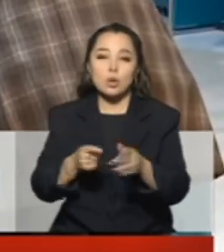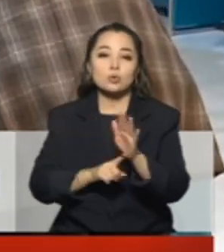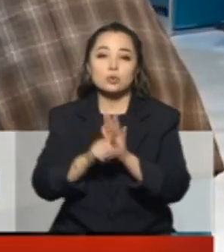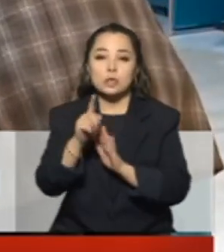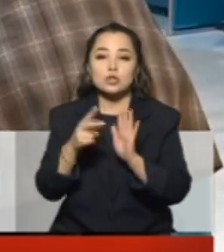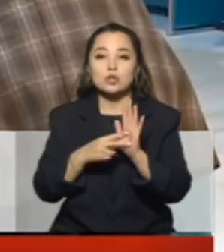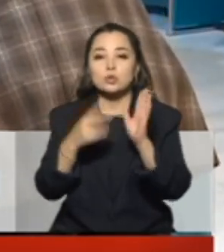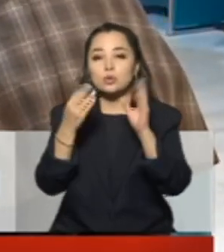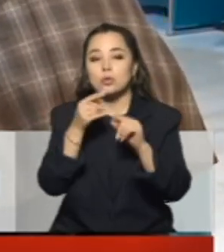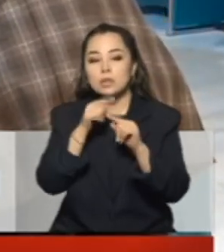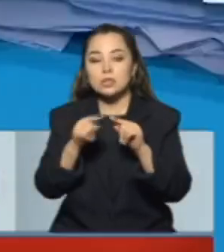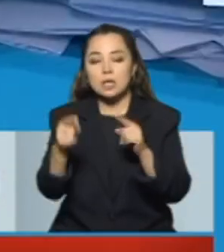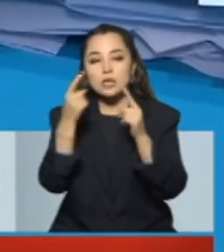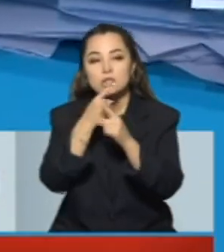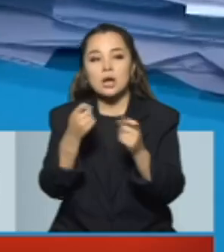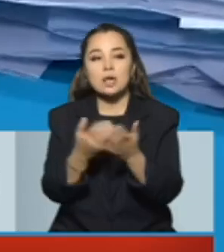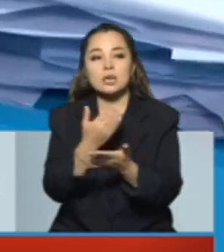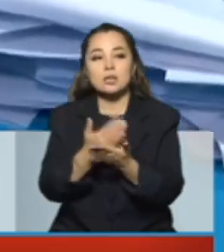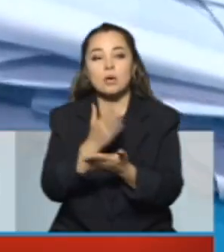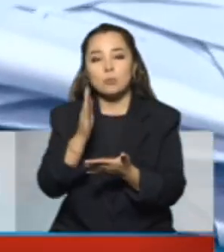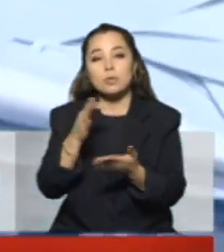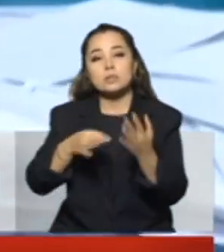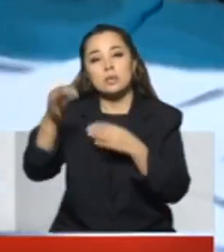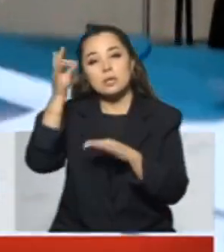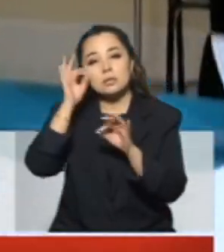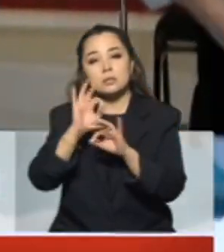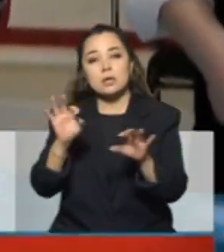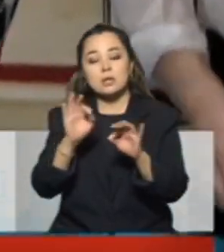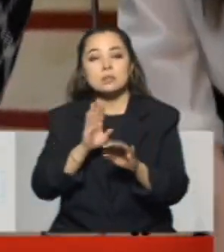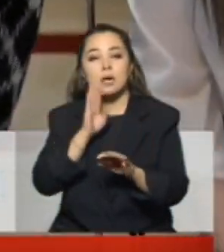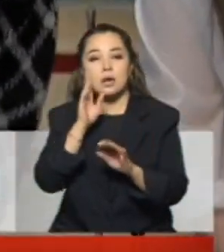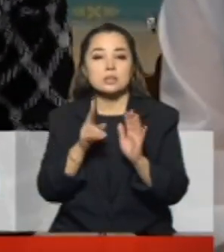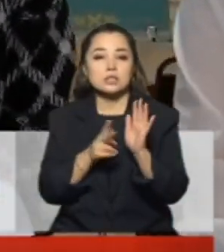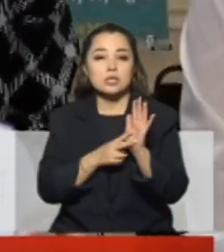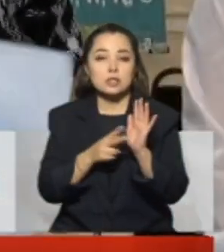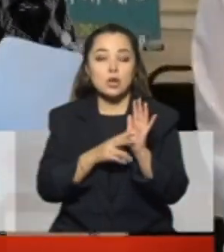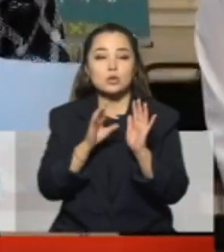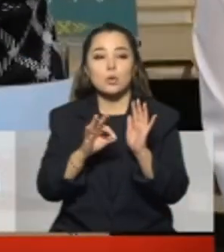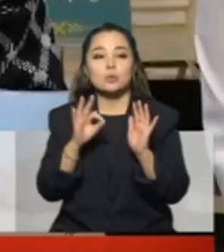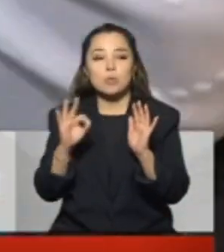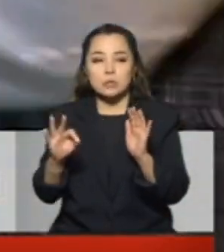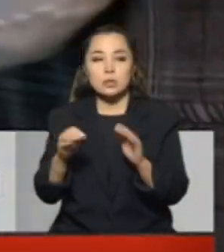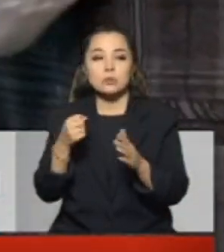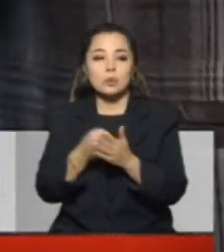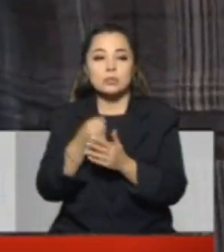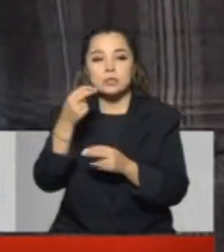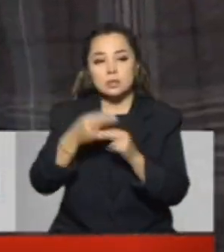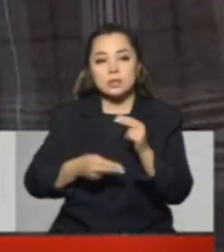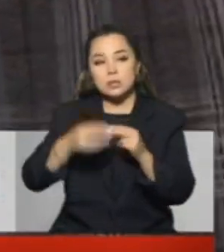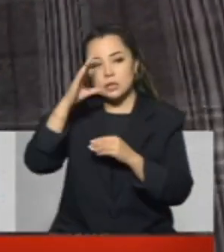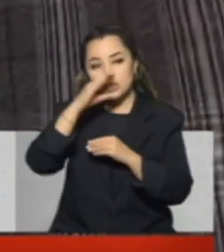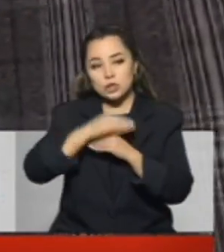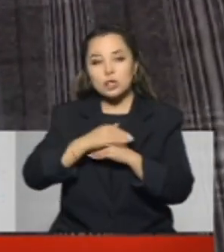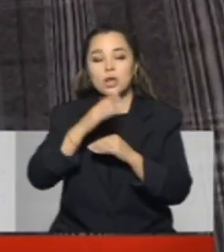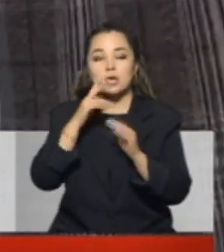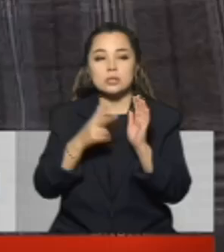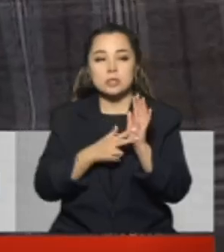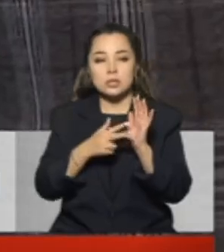бастап 7 күн ішінде жарияланады. Еске салсақ, бүгін таңғы сағат 7:00-ден кешкі 8-ге дейін ел